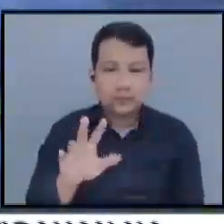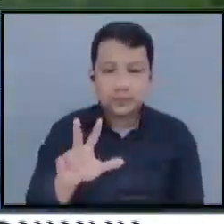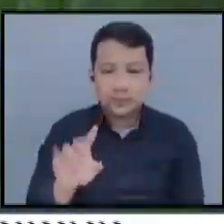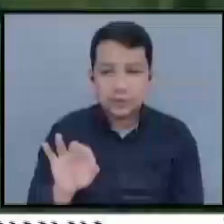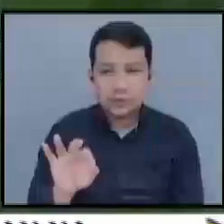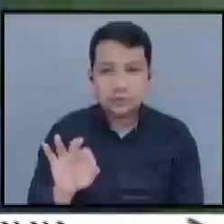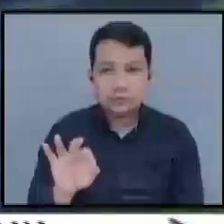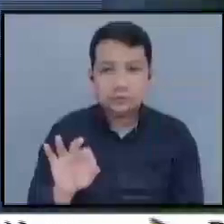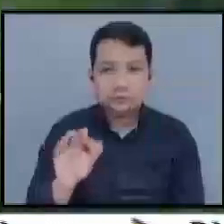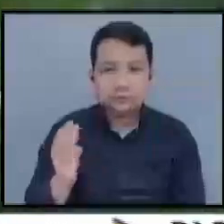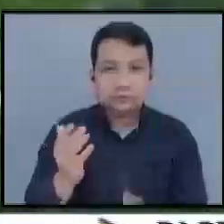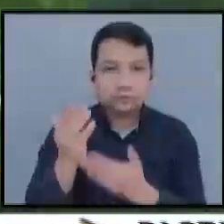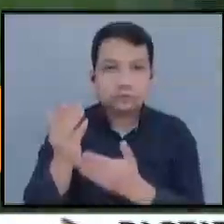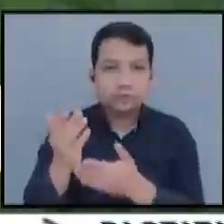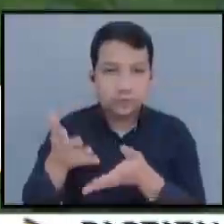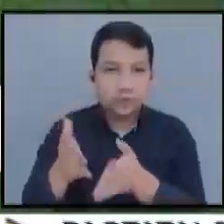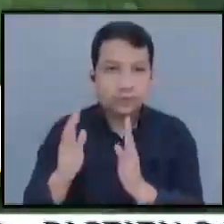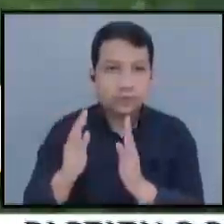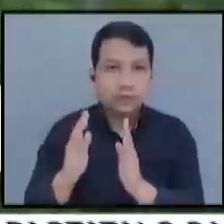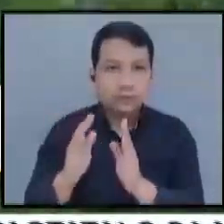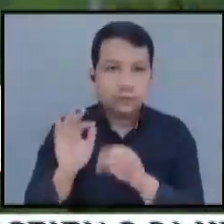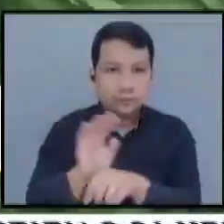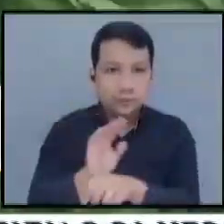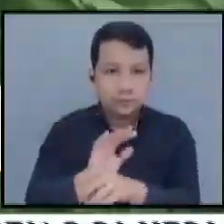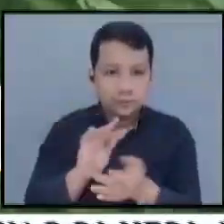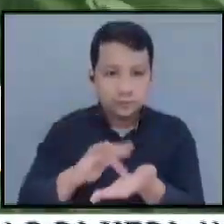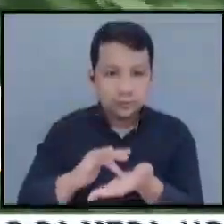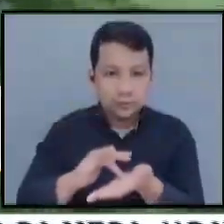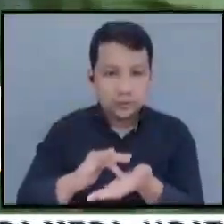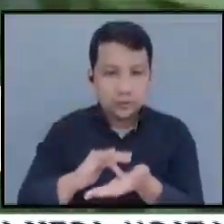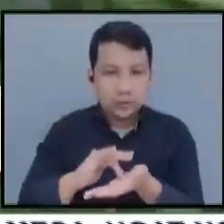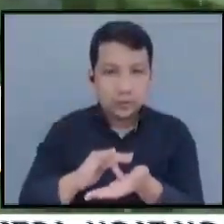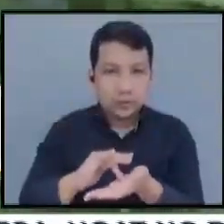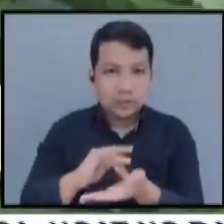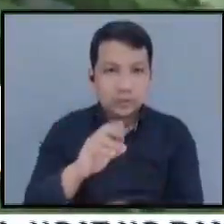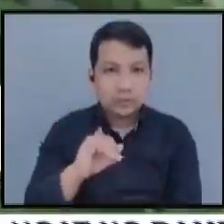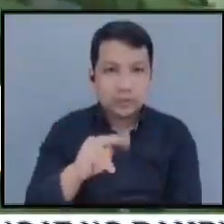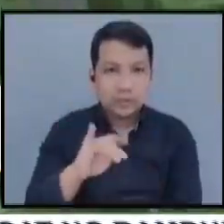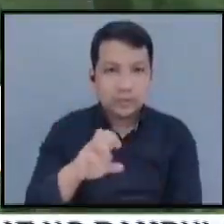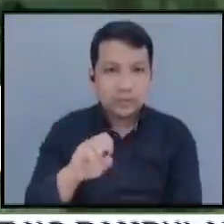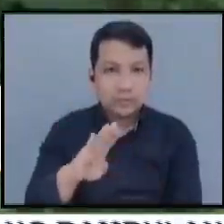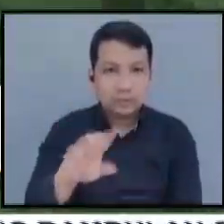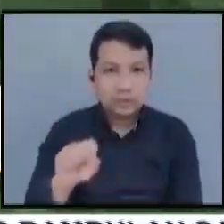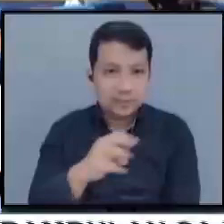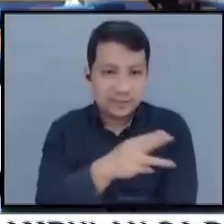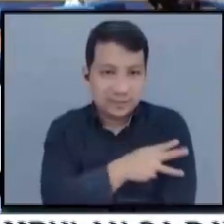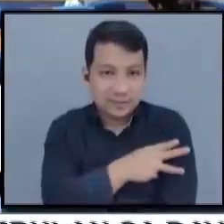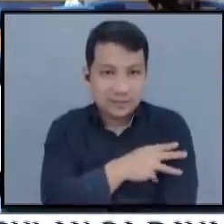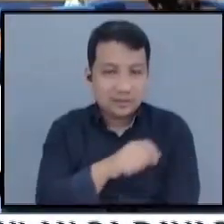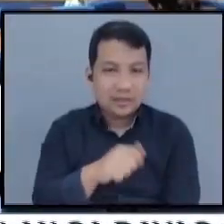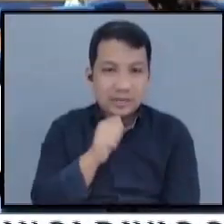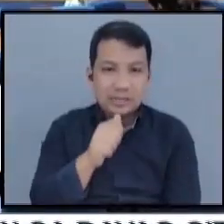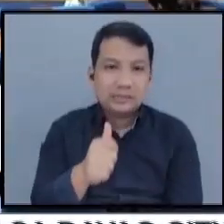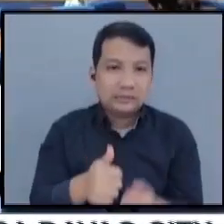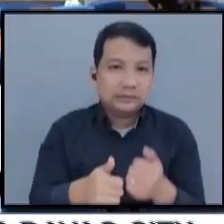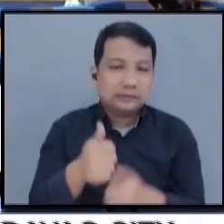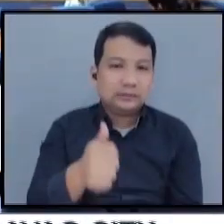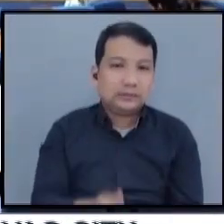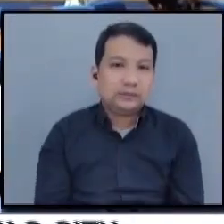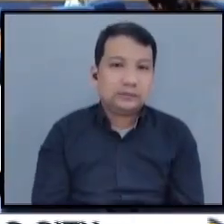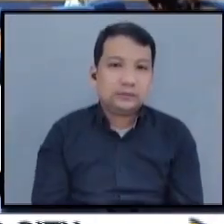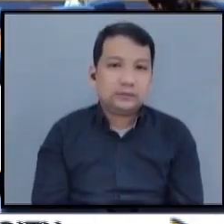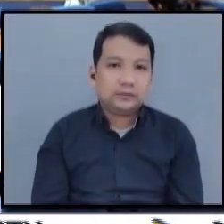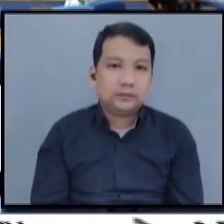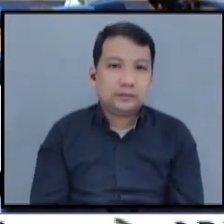ng legal ang paggamit ng medical cannabis sa bansa na isa ring kontrobersyal na panukala. Bago naman magtapos